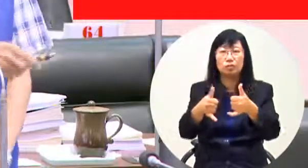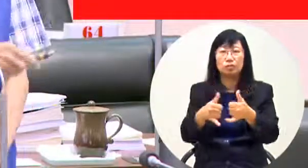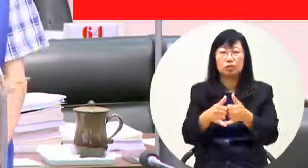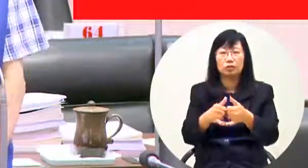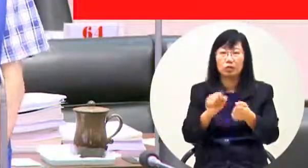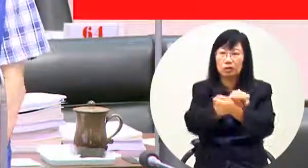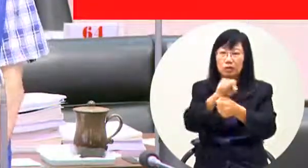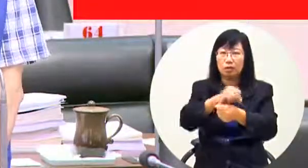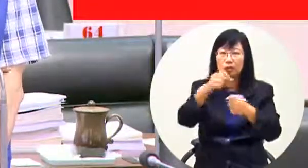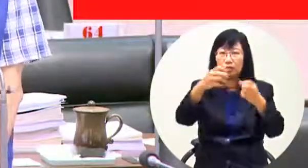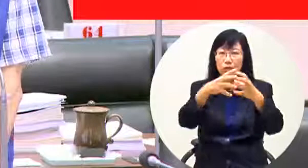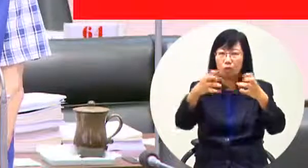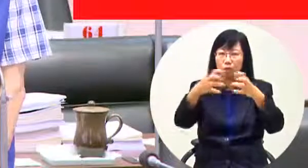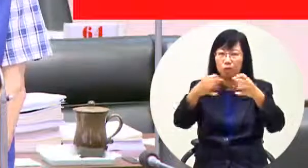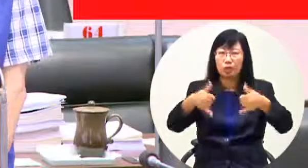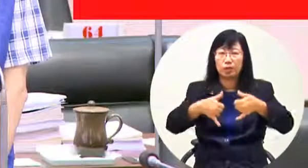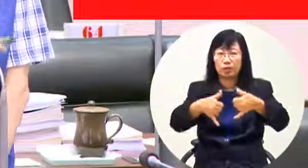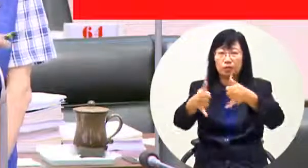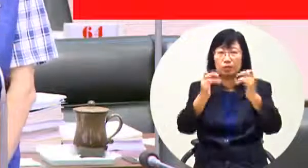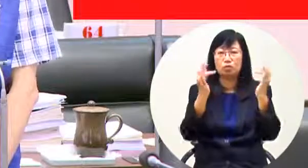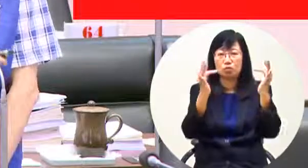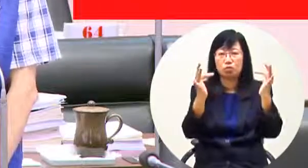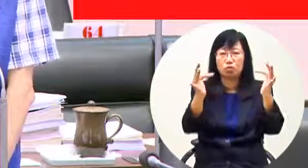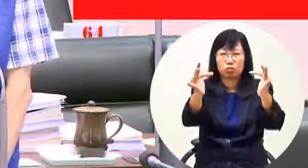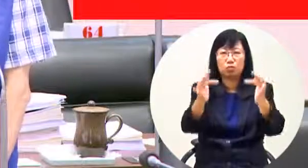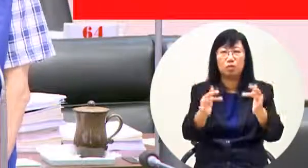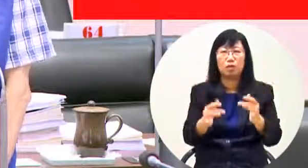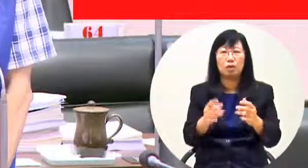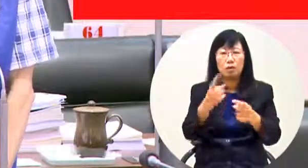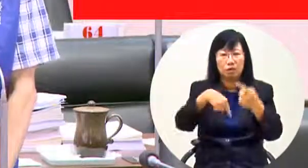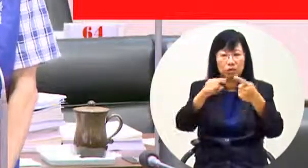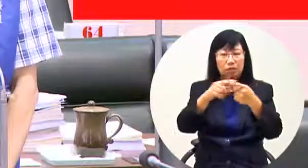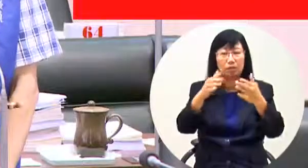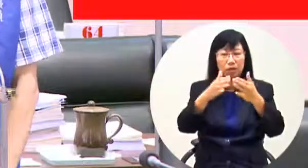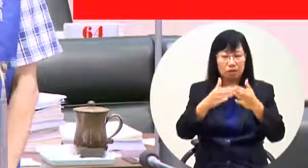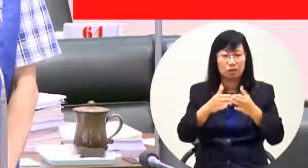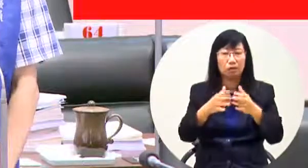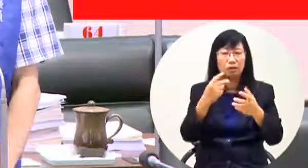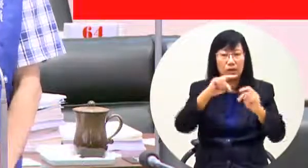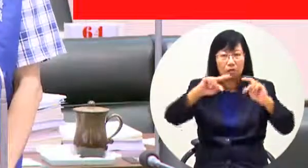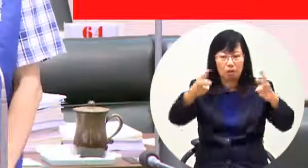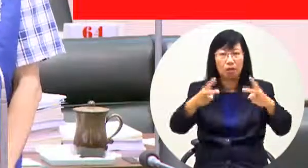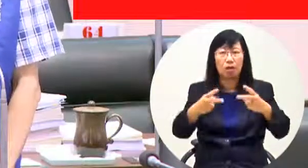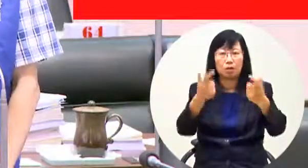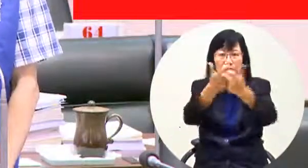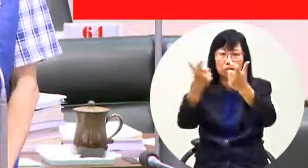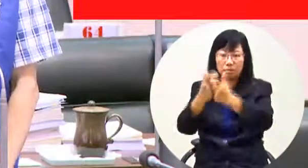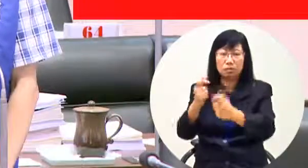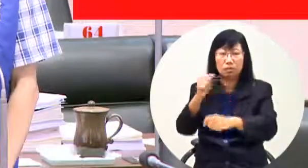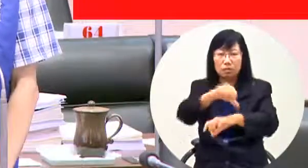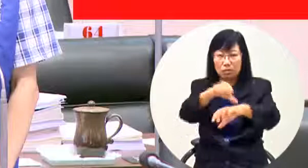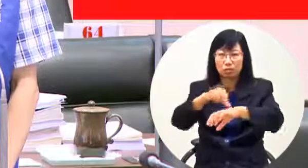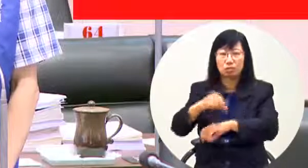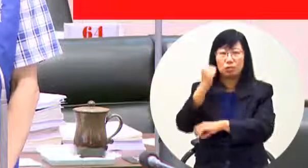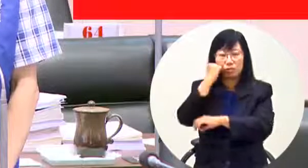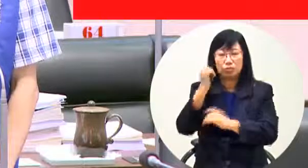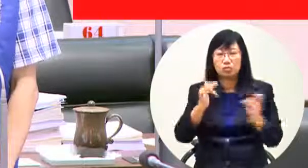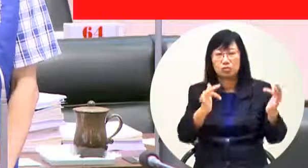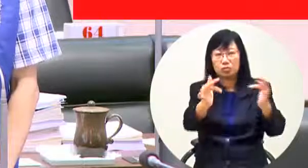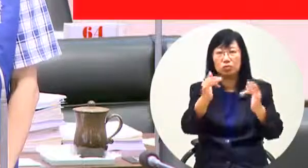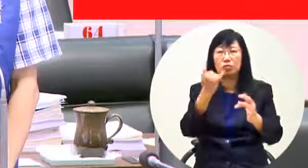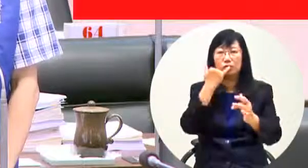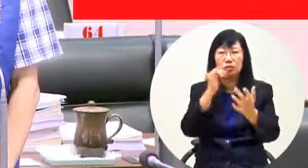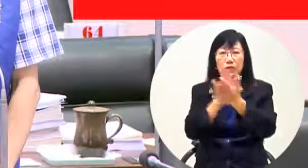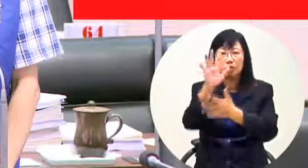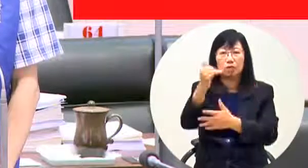都应该把它迁移掉，哦，种其他更适合的。那、啊、以后 就避免你们